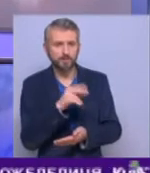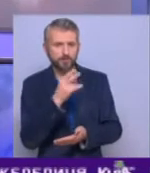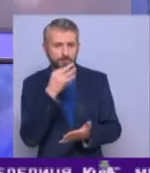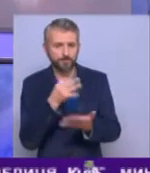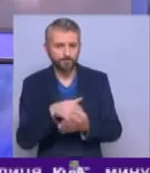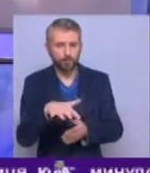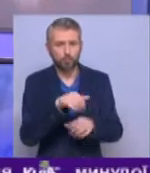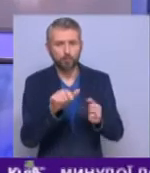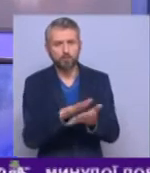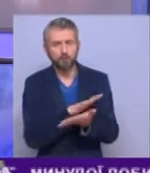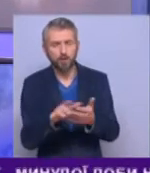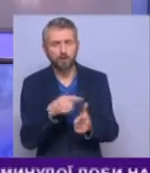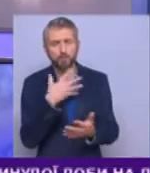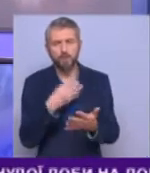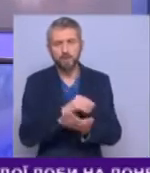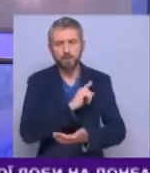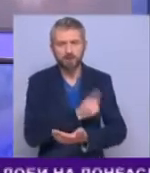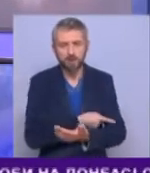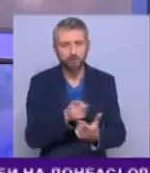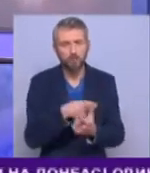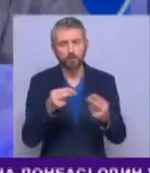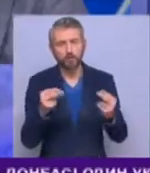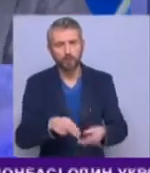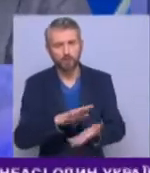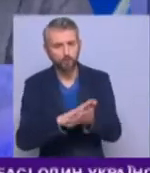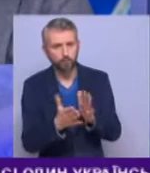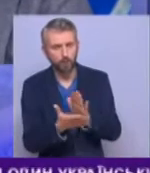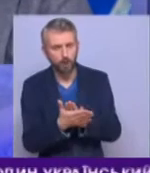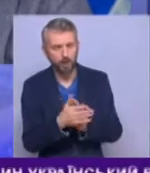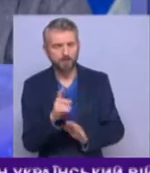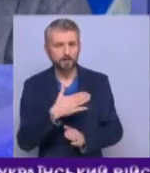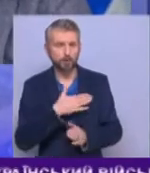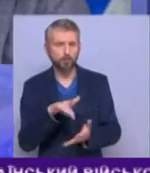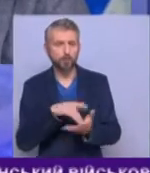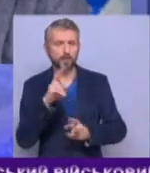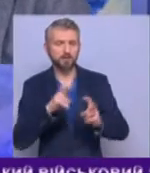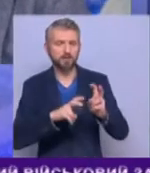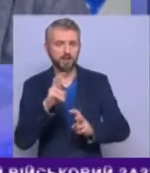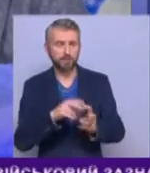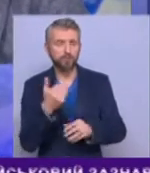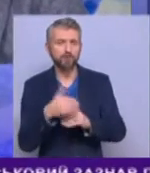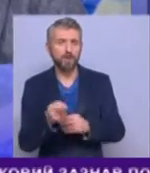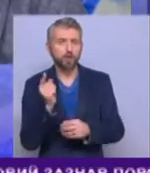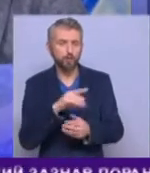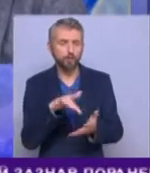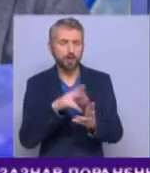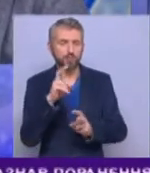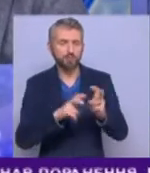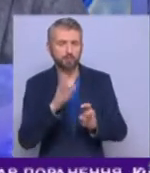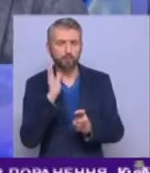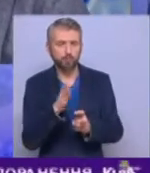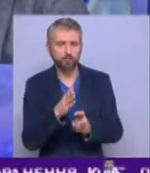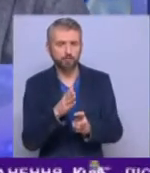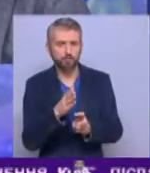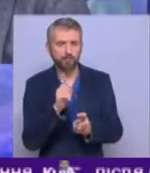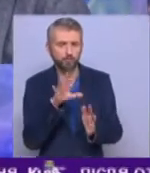можуть прибирати або власними силами, або заключати навіть договори з нашими комунальними підприємствами, і вже тоді комунальні підприємства будуть ставити